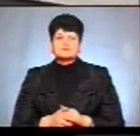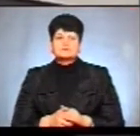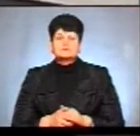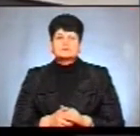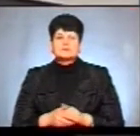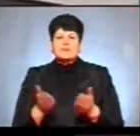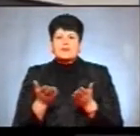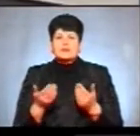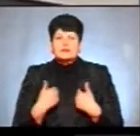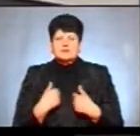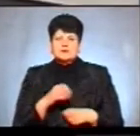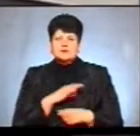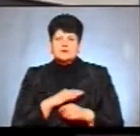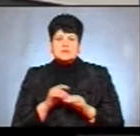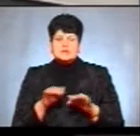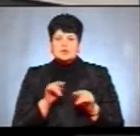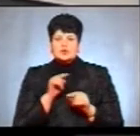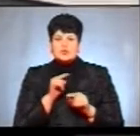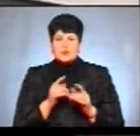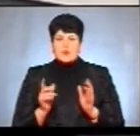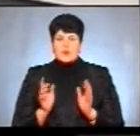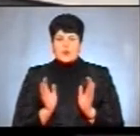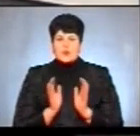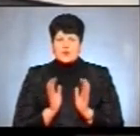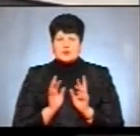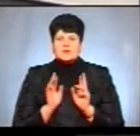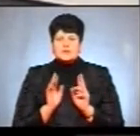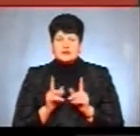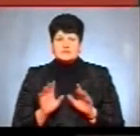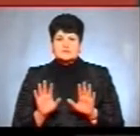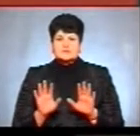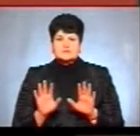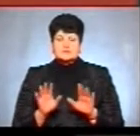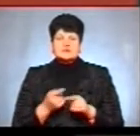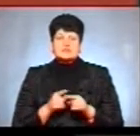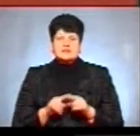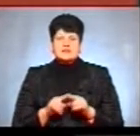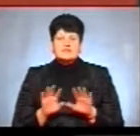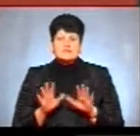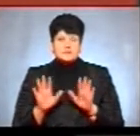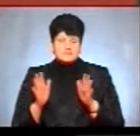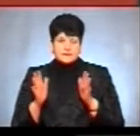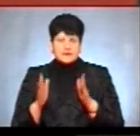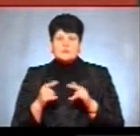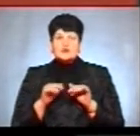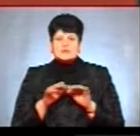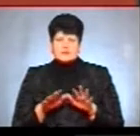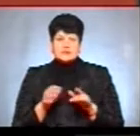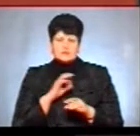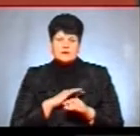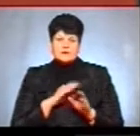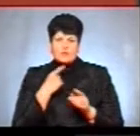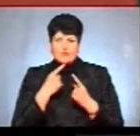Які нами вживаються заходи щодо їх охорони і як виникло цей випадок, про що ви розказуєте? Так, ми про заходів, які вживаєте, поговоримо пізніше, а